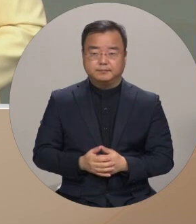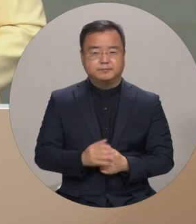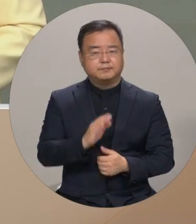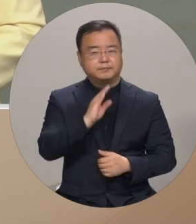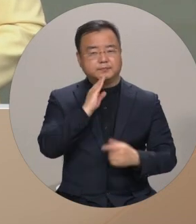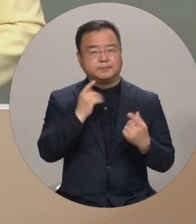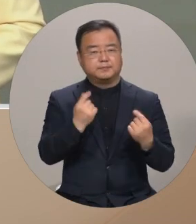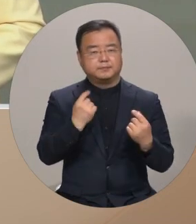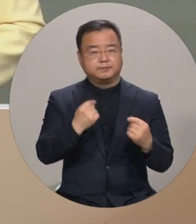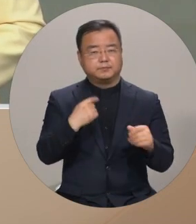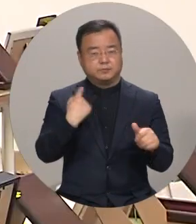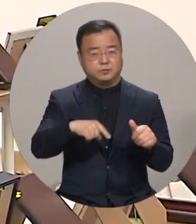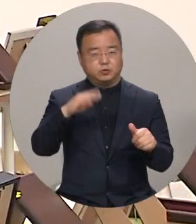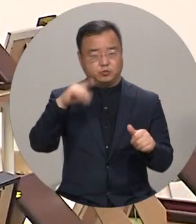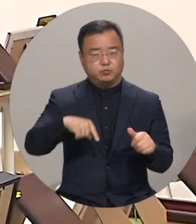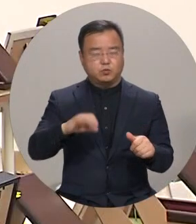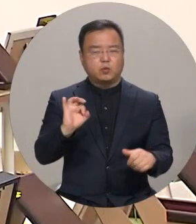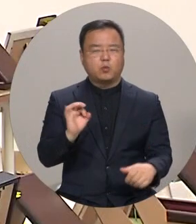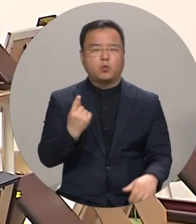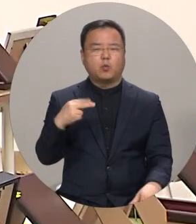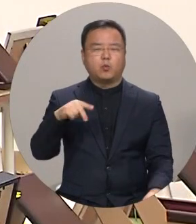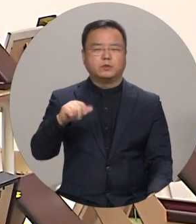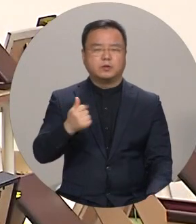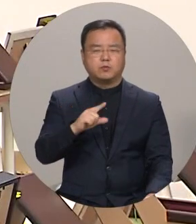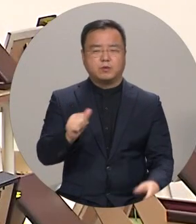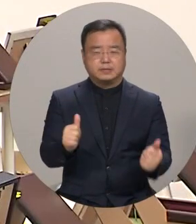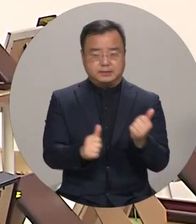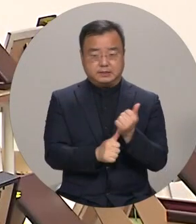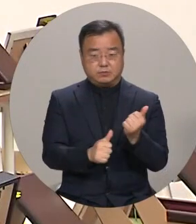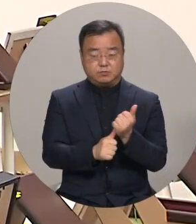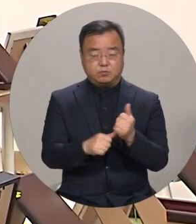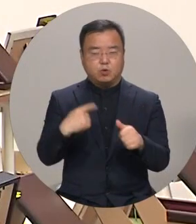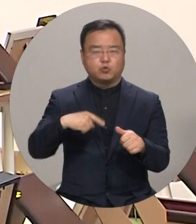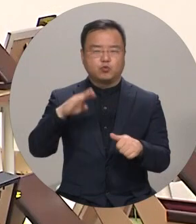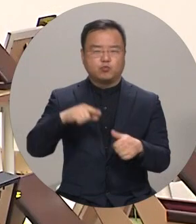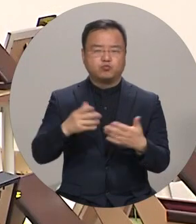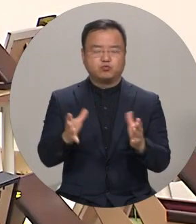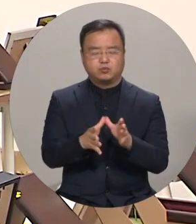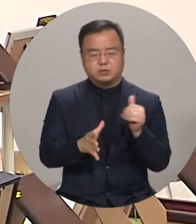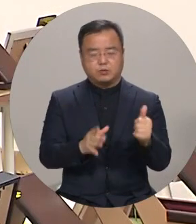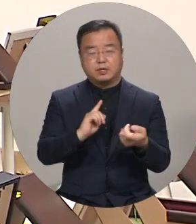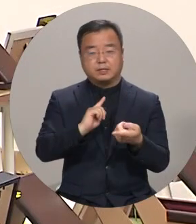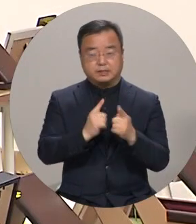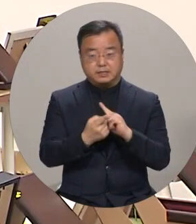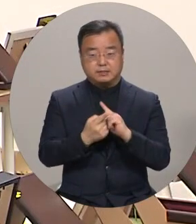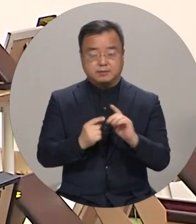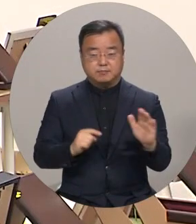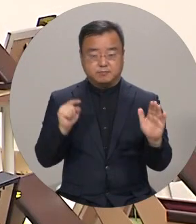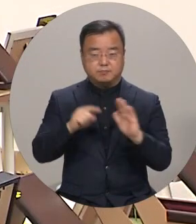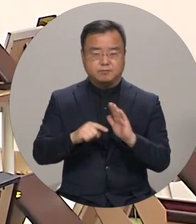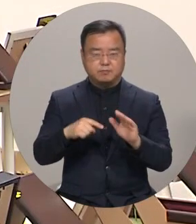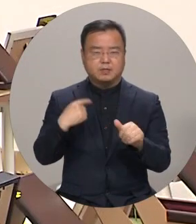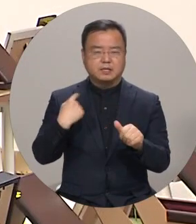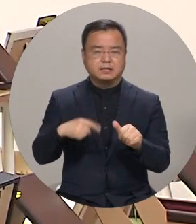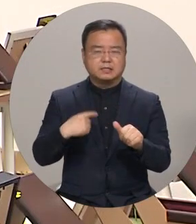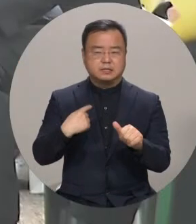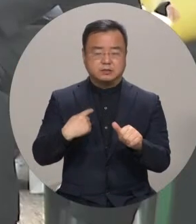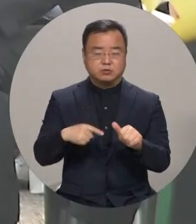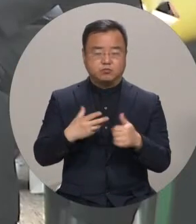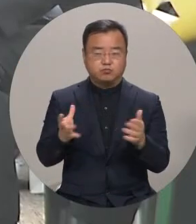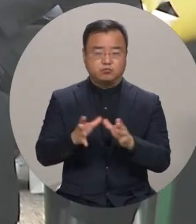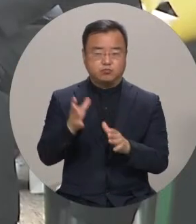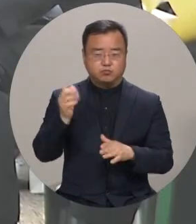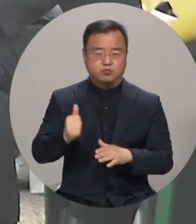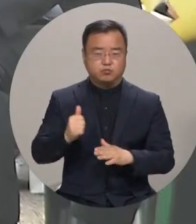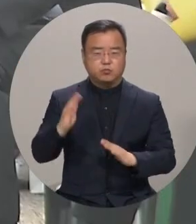그렇습니다. 우선 교육부에서는 오석환 차관이 이주호 장관을 대신해 참석했습니다. 이 장관은 공식 홈페이지 추도사를 통해